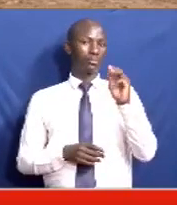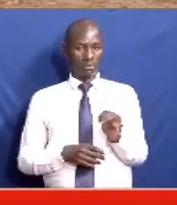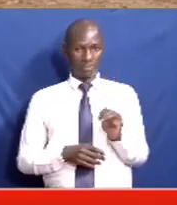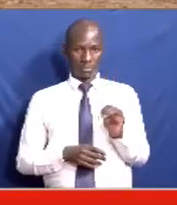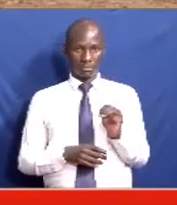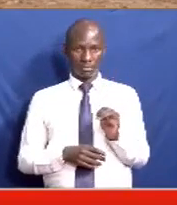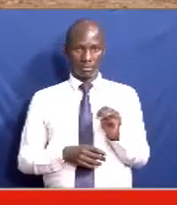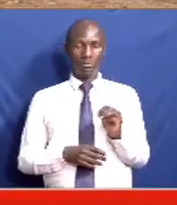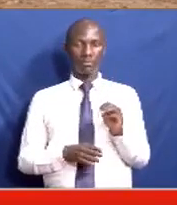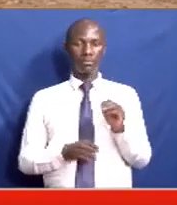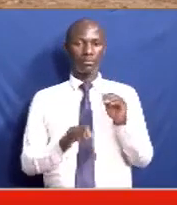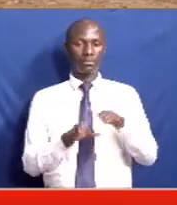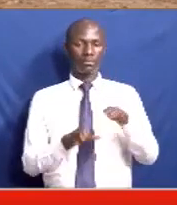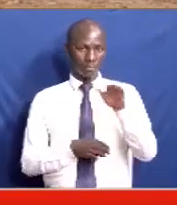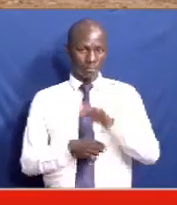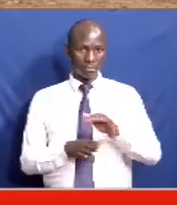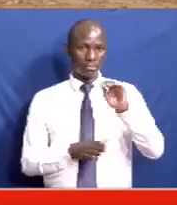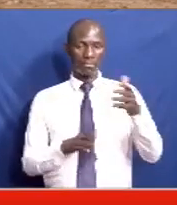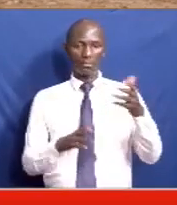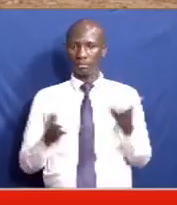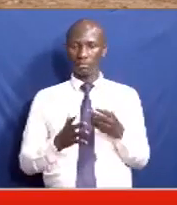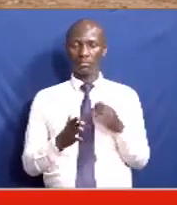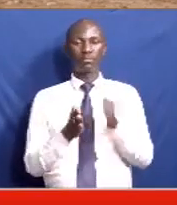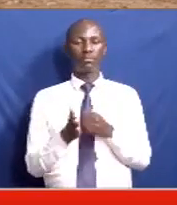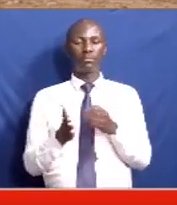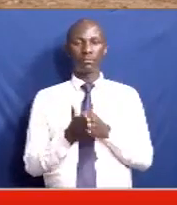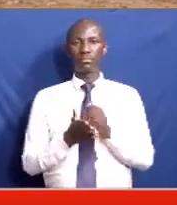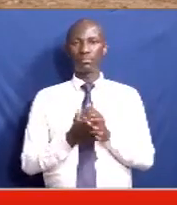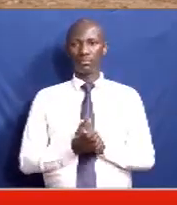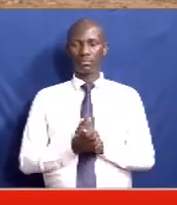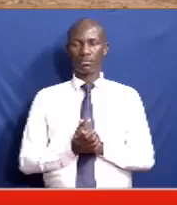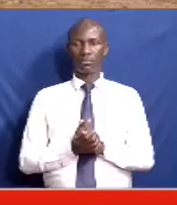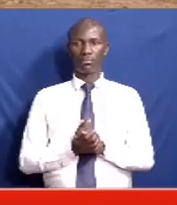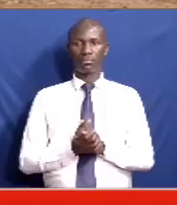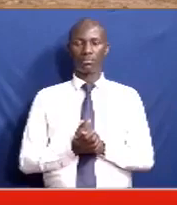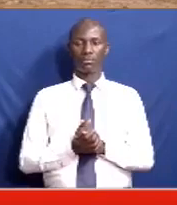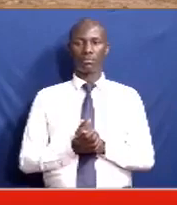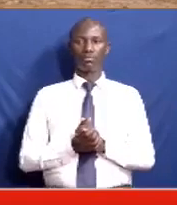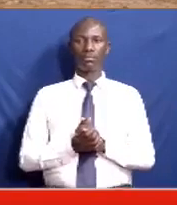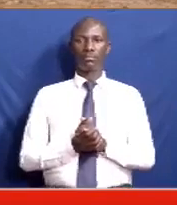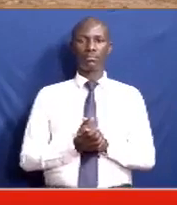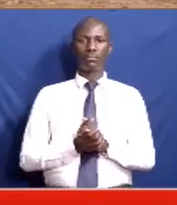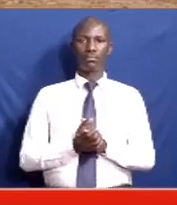ulawe kisione cha ndukuma kaunti ya Makueni nyanita wa Jackson Mwanzi ya.